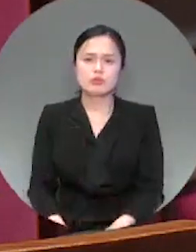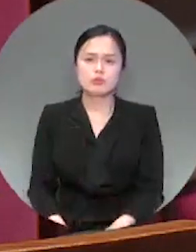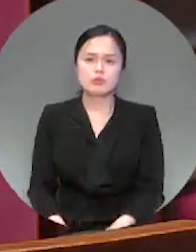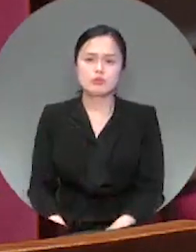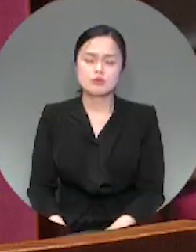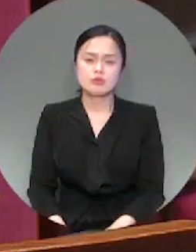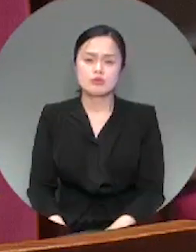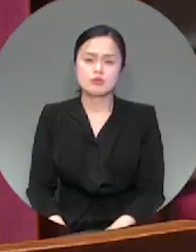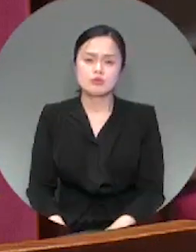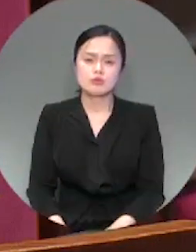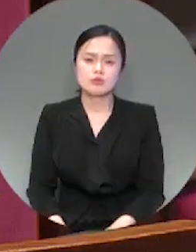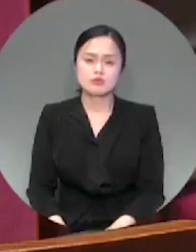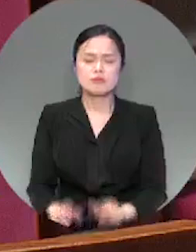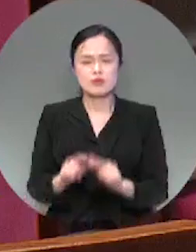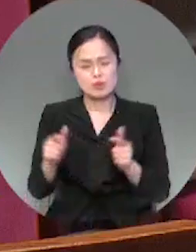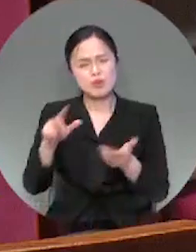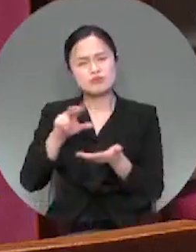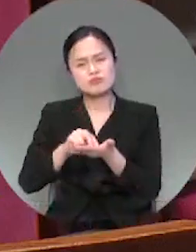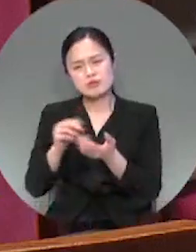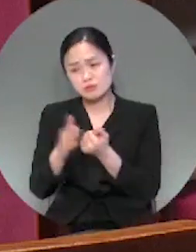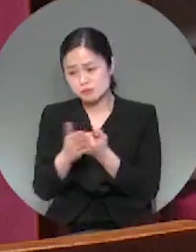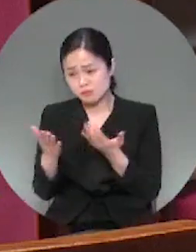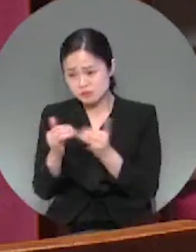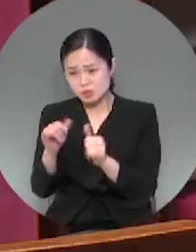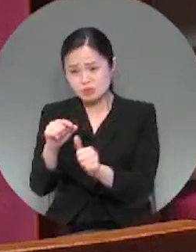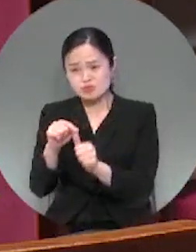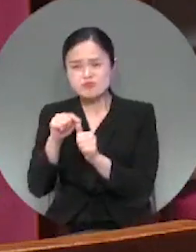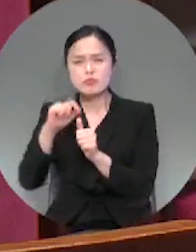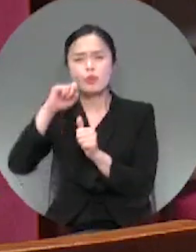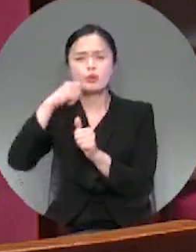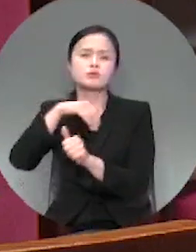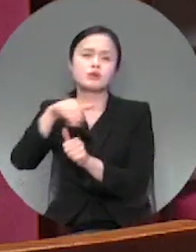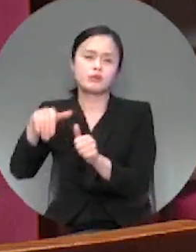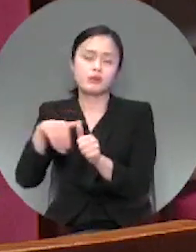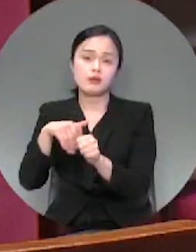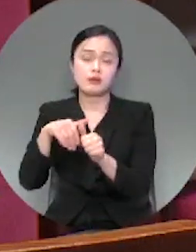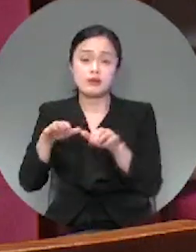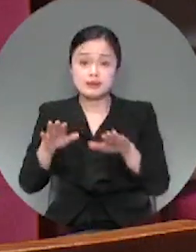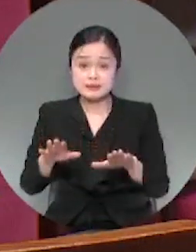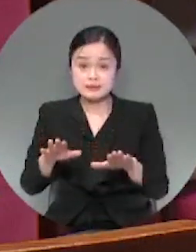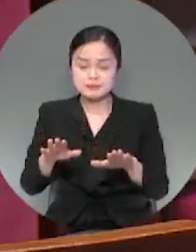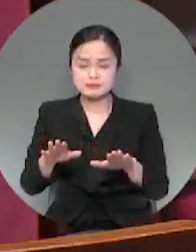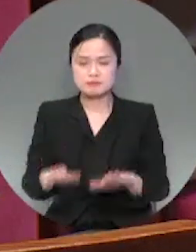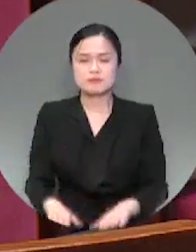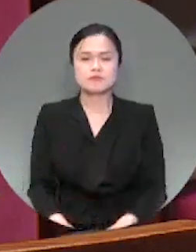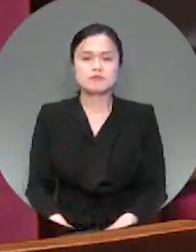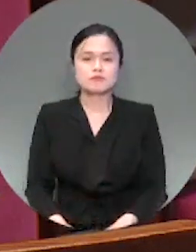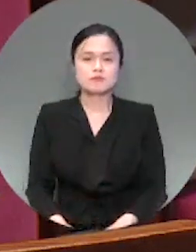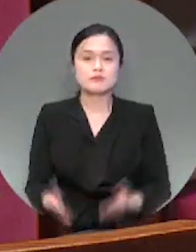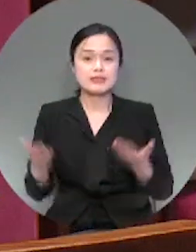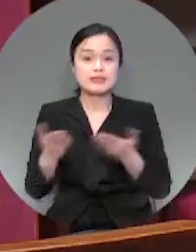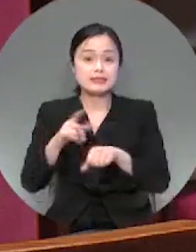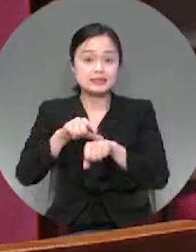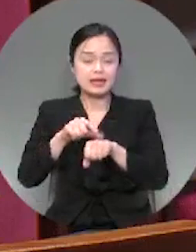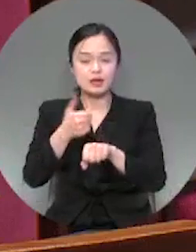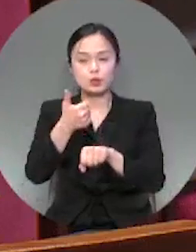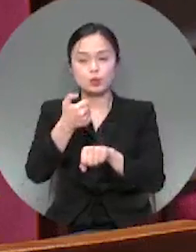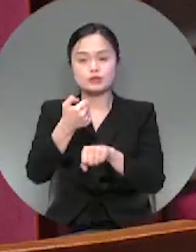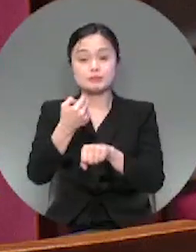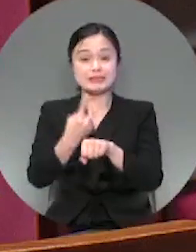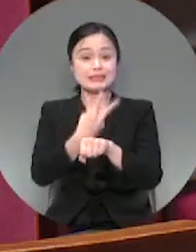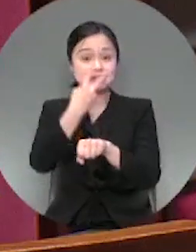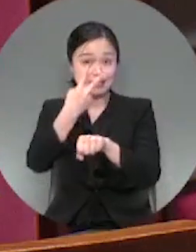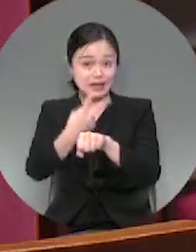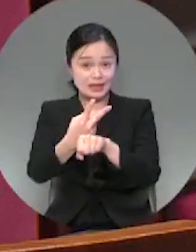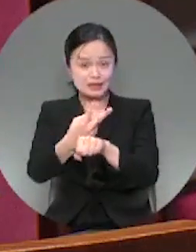있는데 현장에서는 마치 주 52시간 제도가 문제의 많은